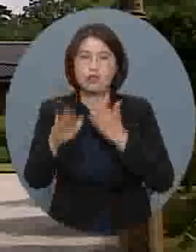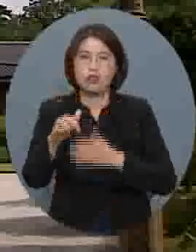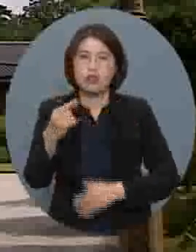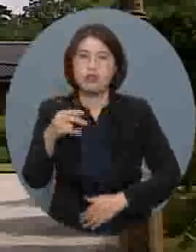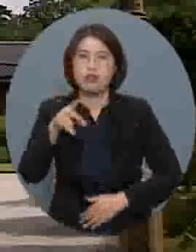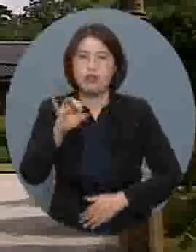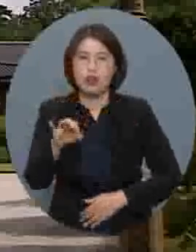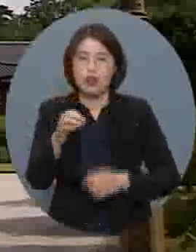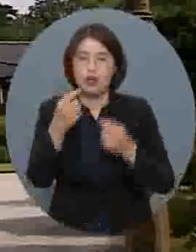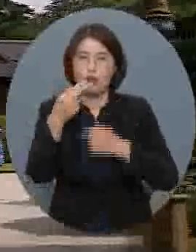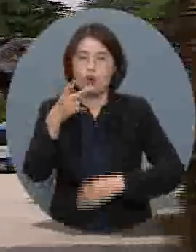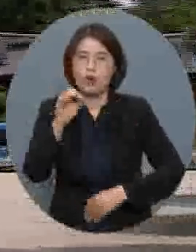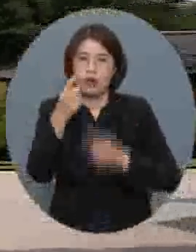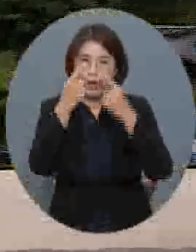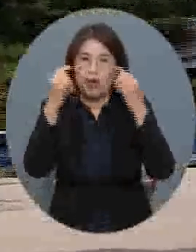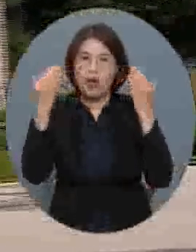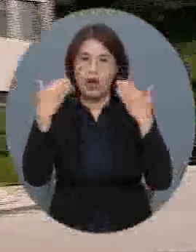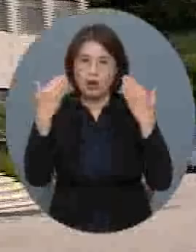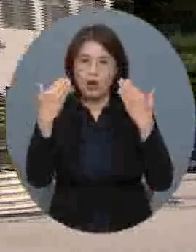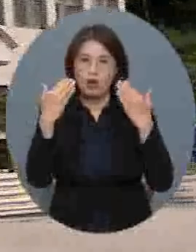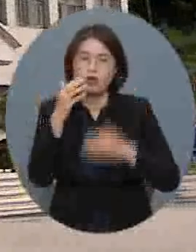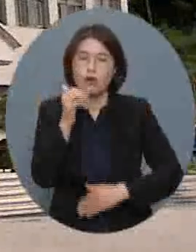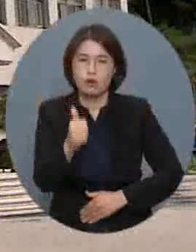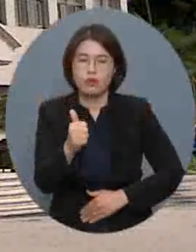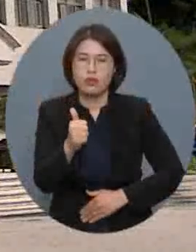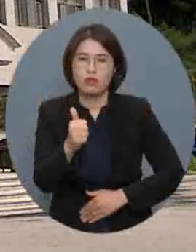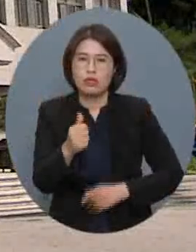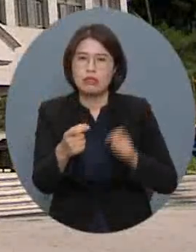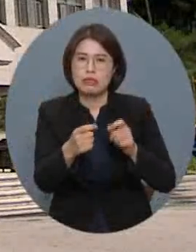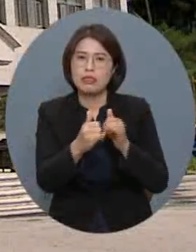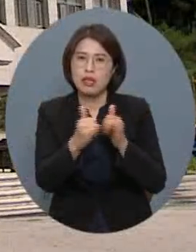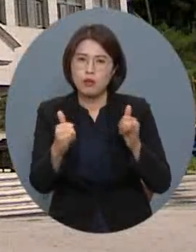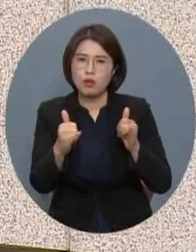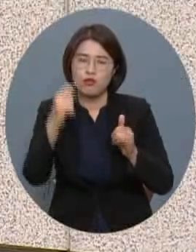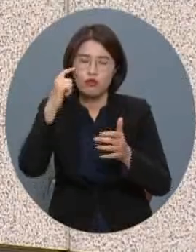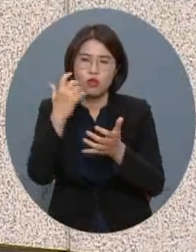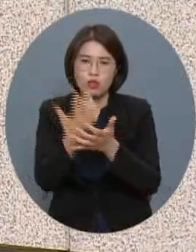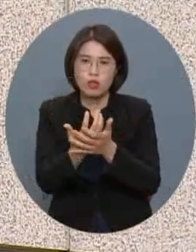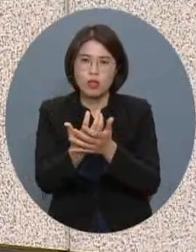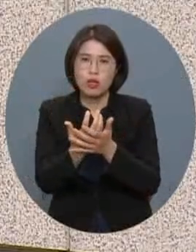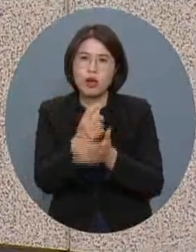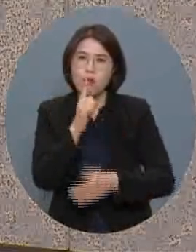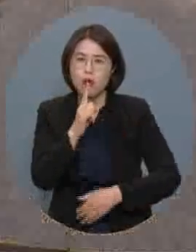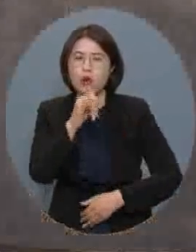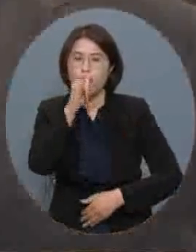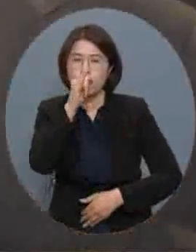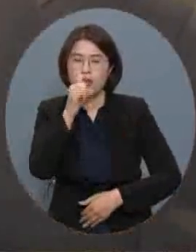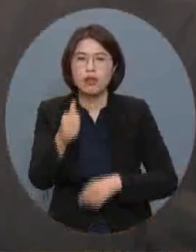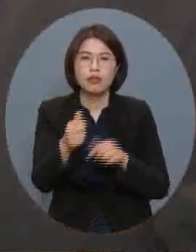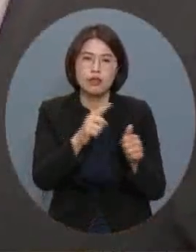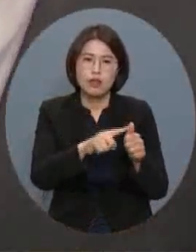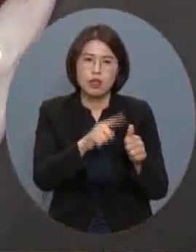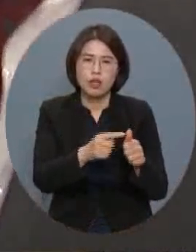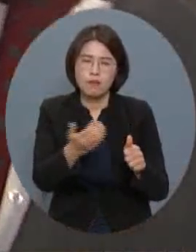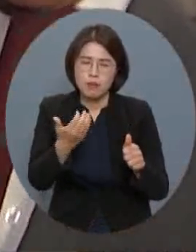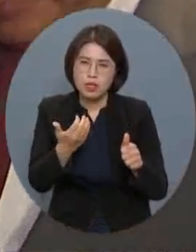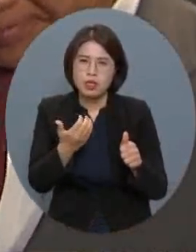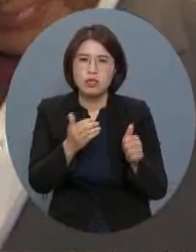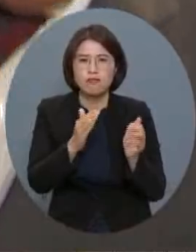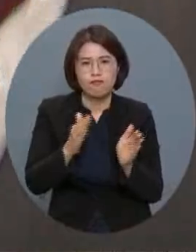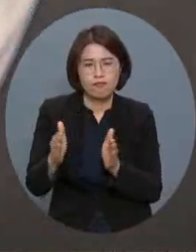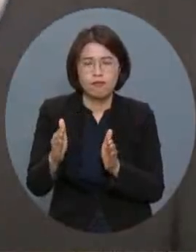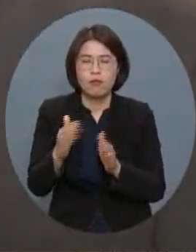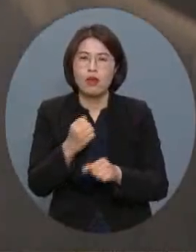최성애 전 동양대 총장 최 측근에게서 충격적인 폭로가 나옵니다. 최 전 총장이 사전에 철저히